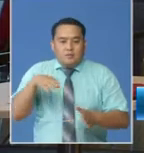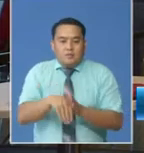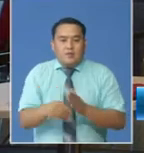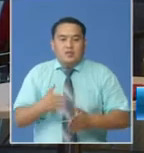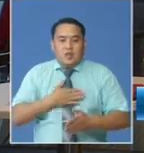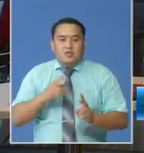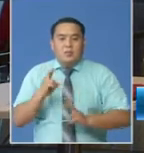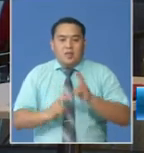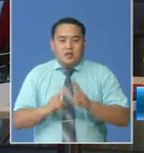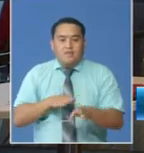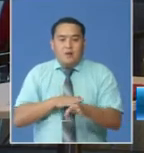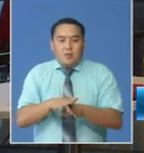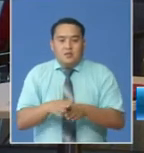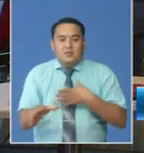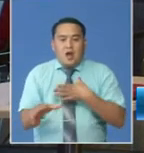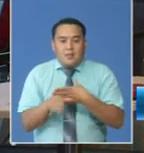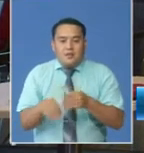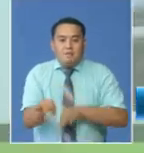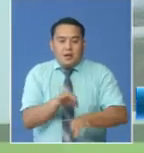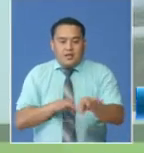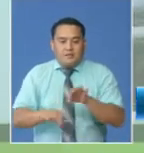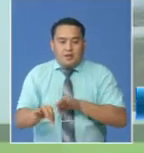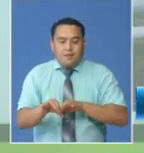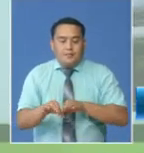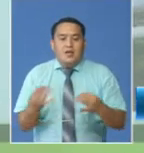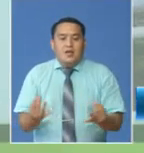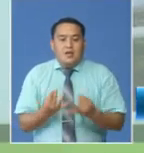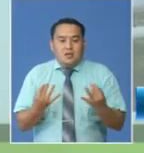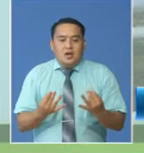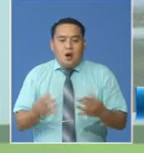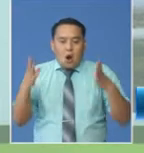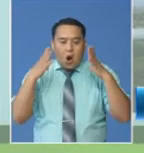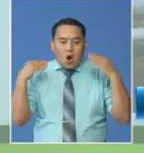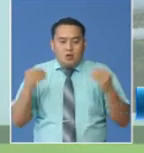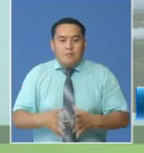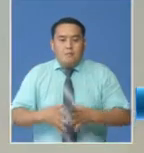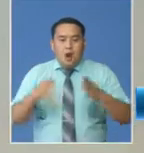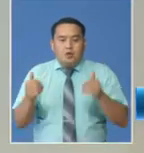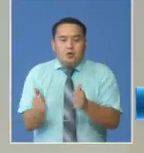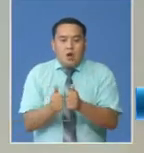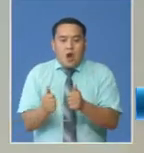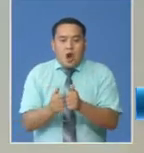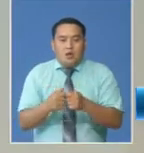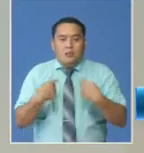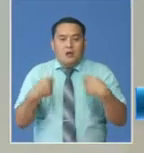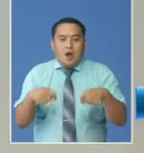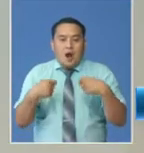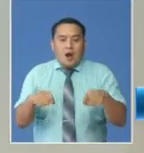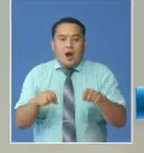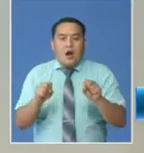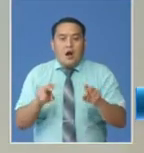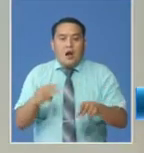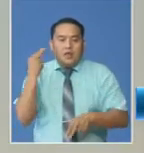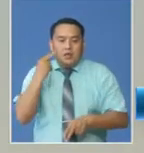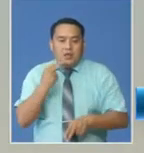наших предприятий и реализации совместных проектов. Заинтересованы голландцы и в большом соседнем рынке сбыта, таким как